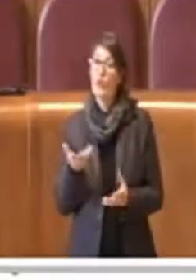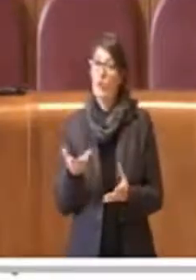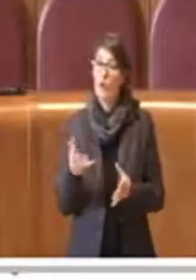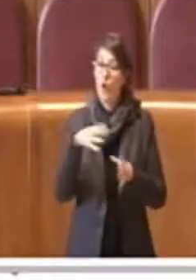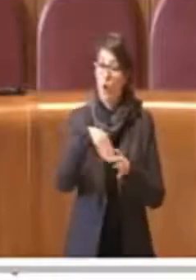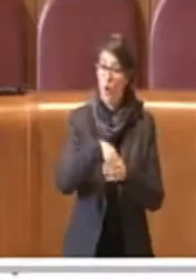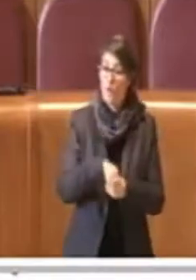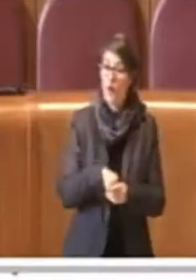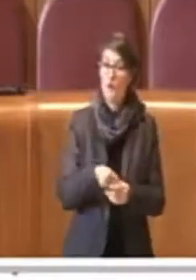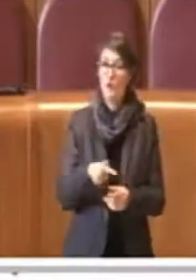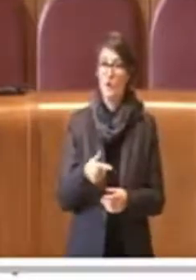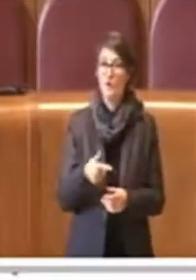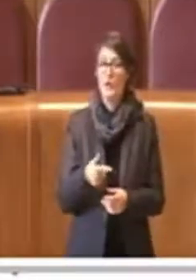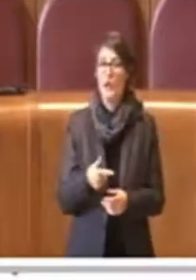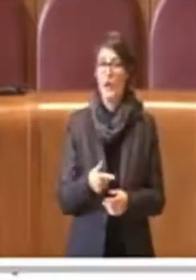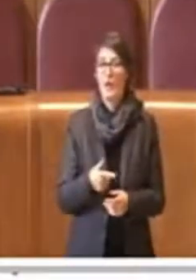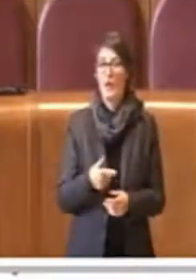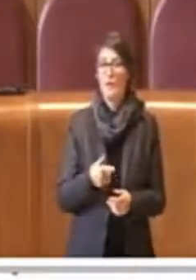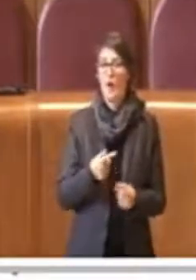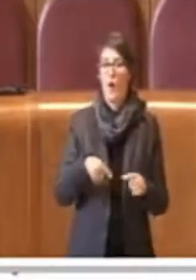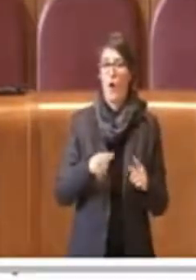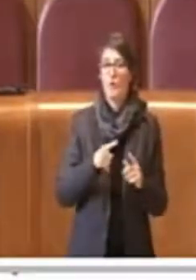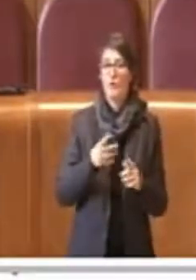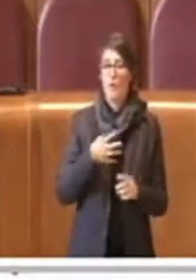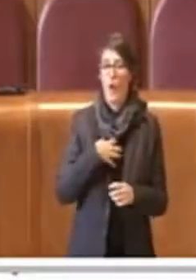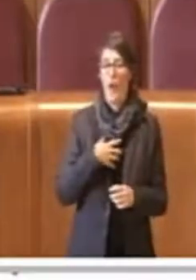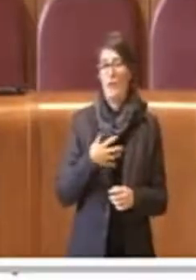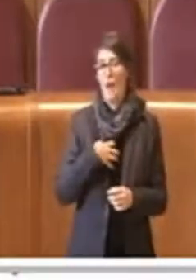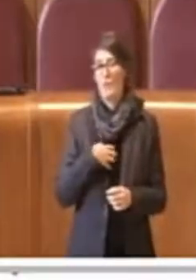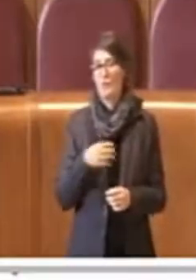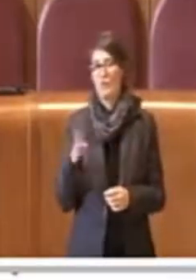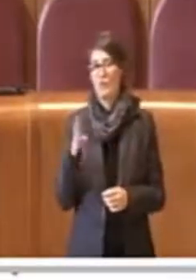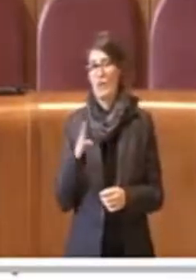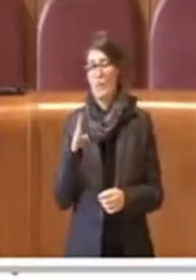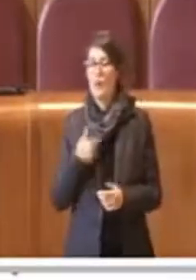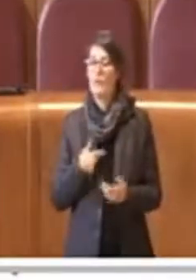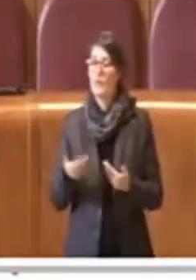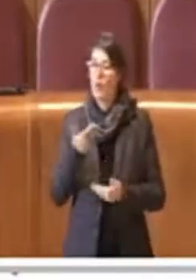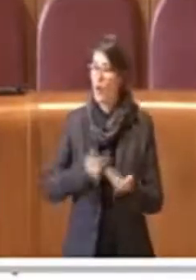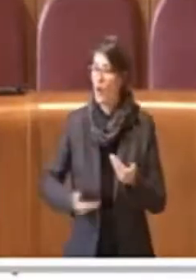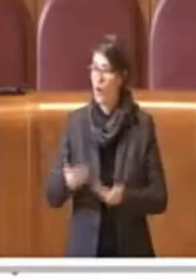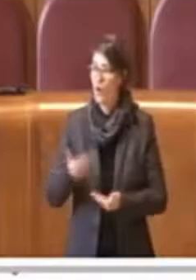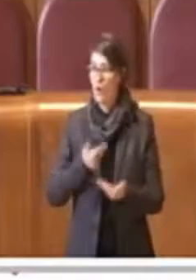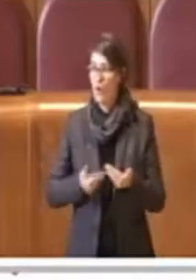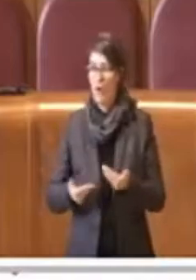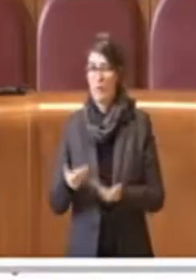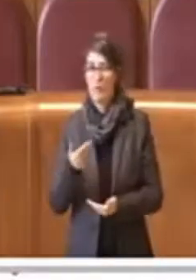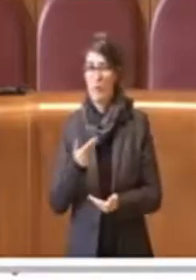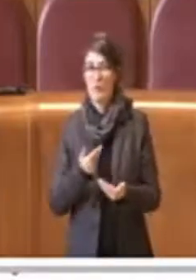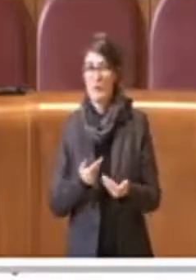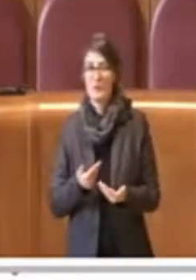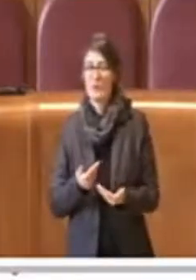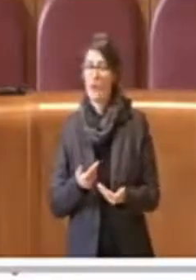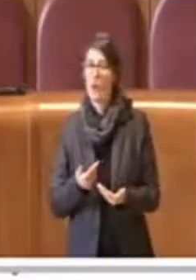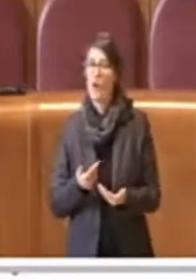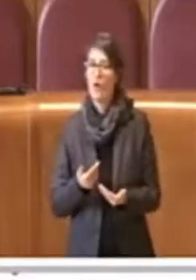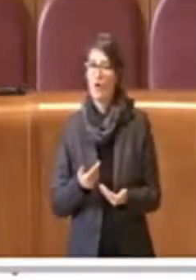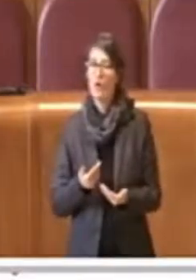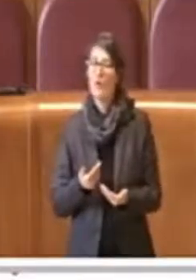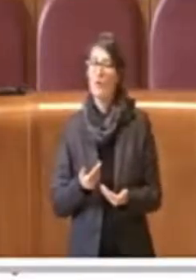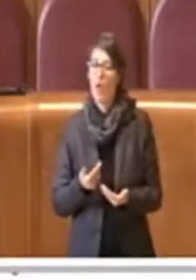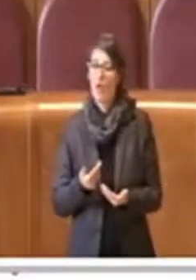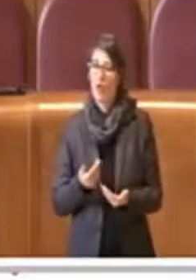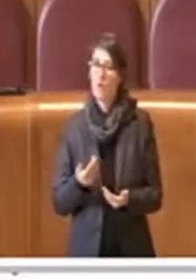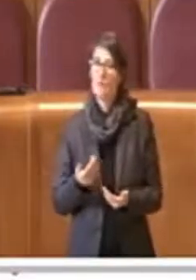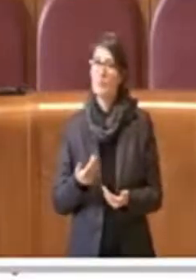l'ambasciata bielorussia alla collaborazione, proprio per ottenere, per arrivare a questo